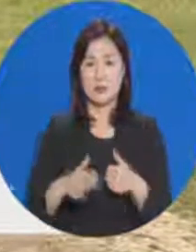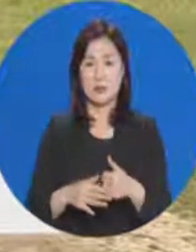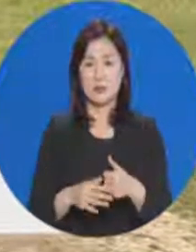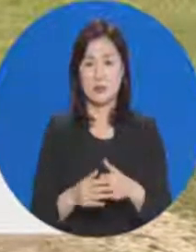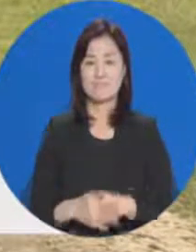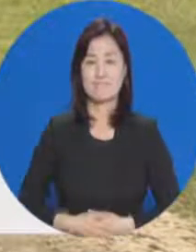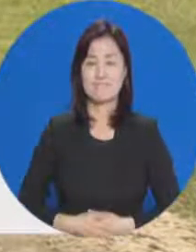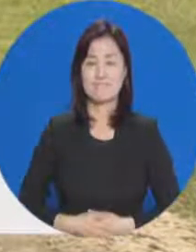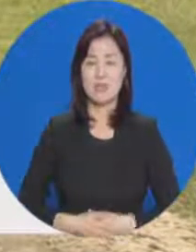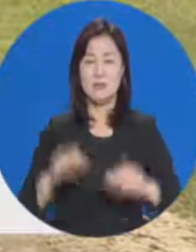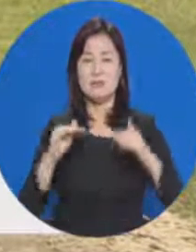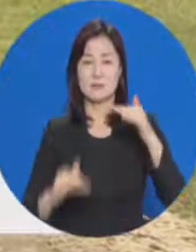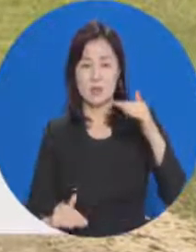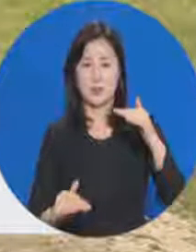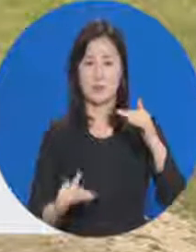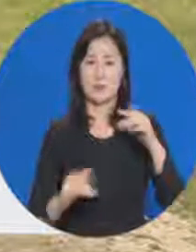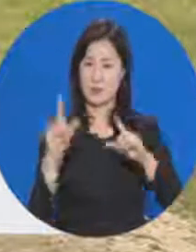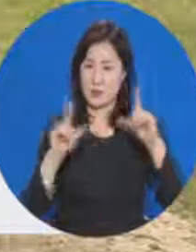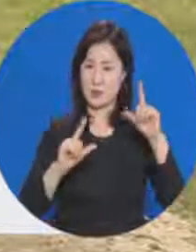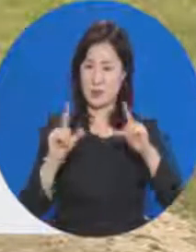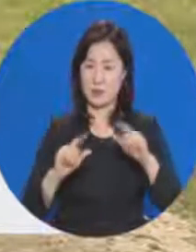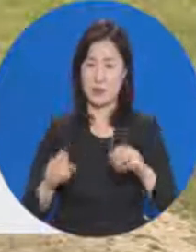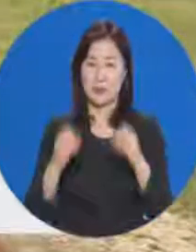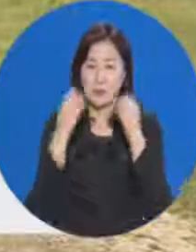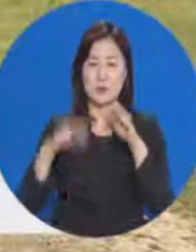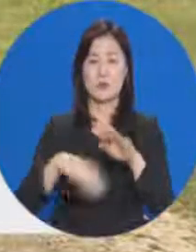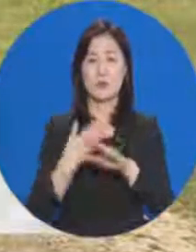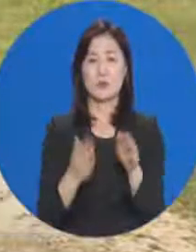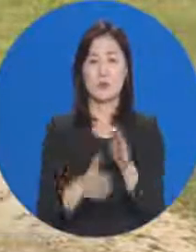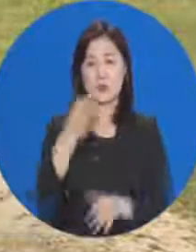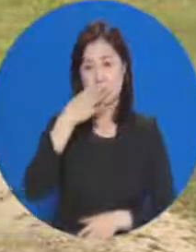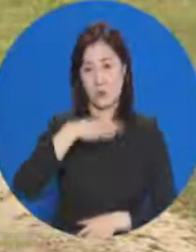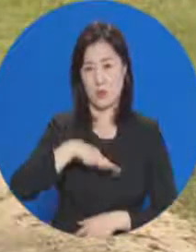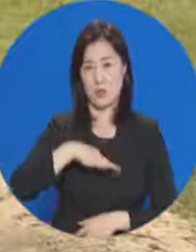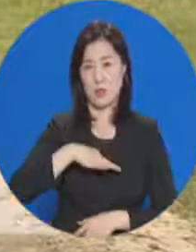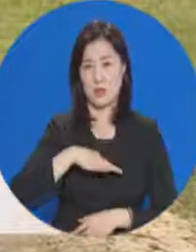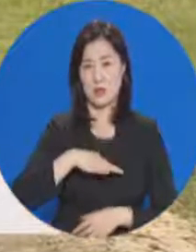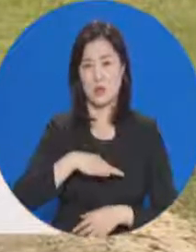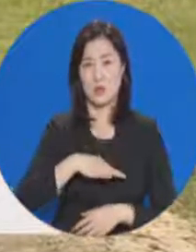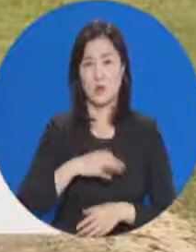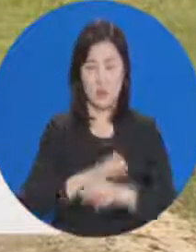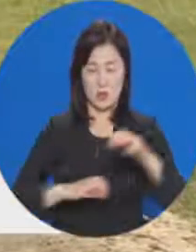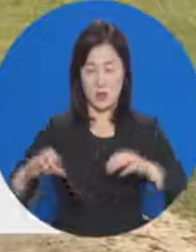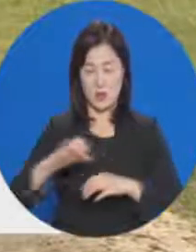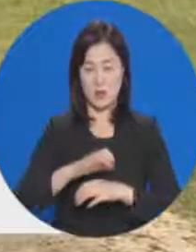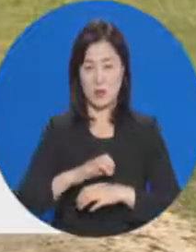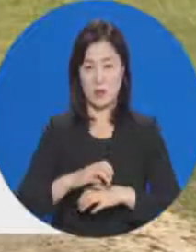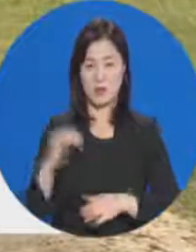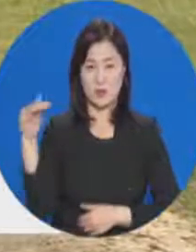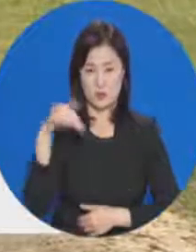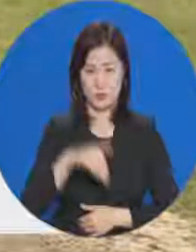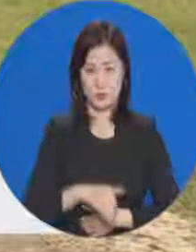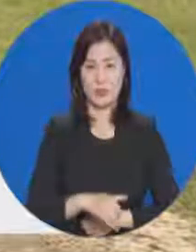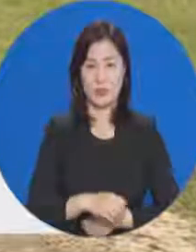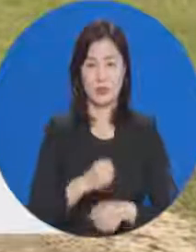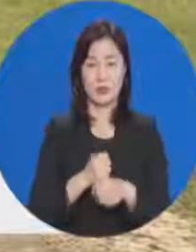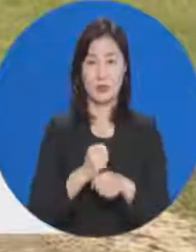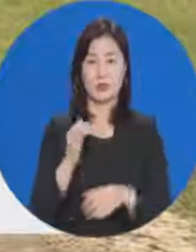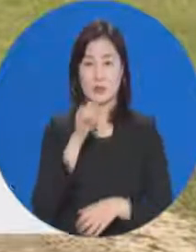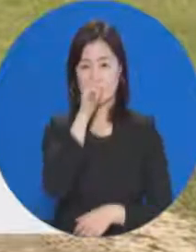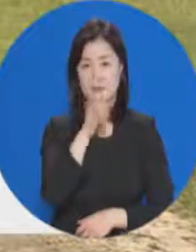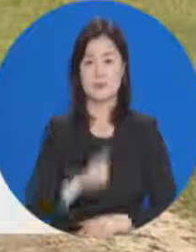그로 인해서 벌어지는 일들이 혁신 도시의 성과를 효과를 크게 만드는 것보다는 오히려 혁신 도시 효과를